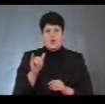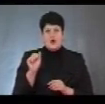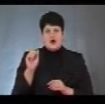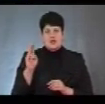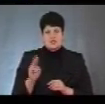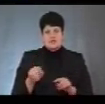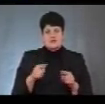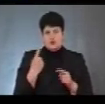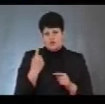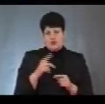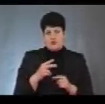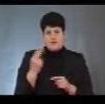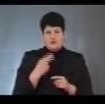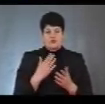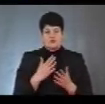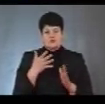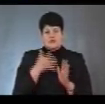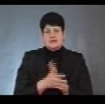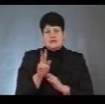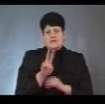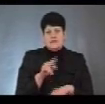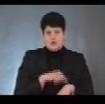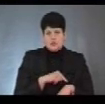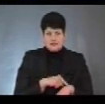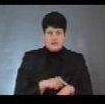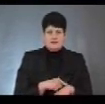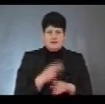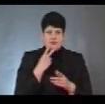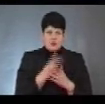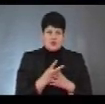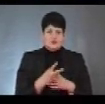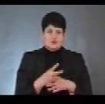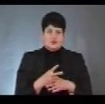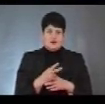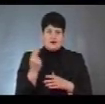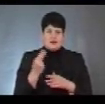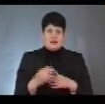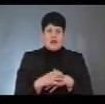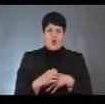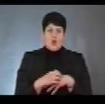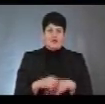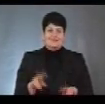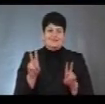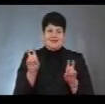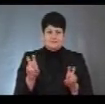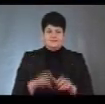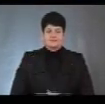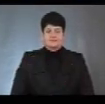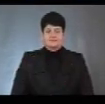одного малюнка йде 2 години. Ліда показує картину «Коти», яку намалювала нещодавно. Яка із них?